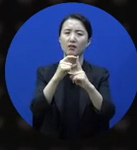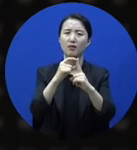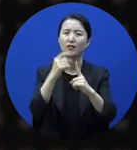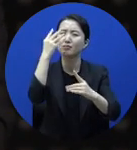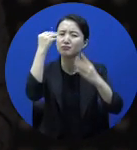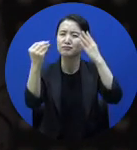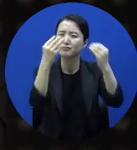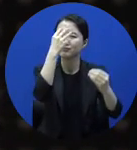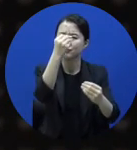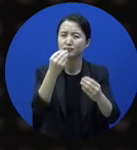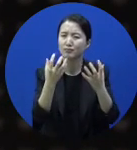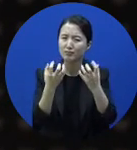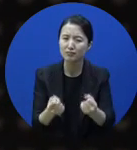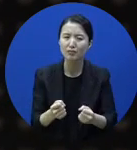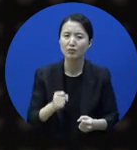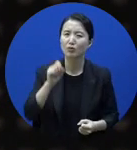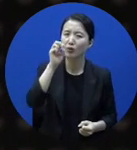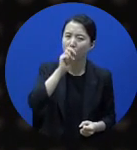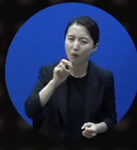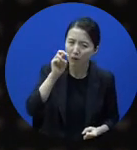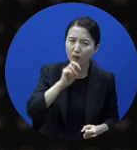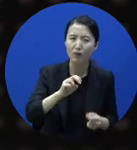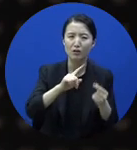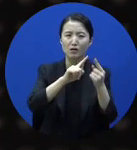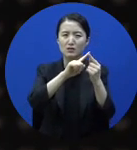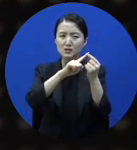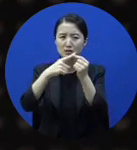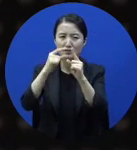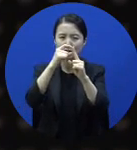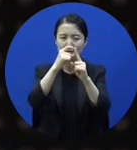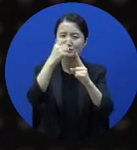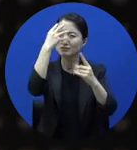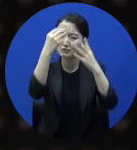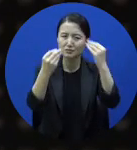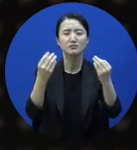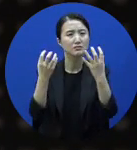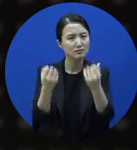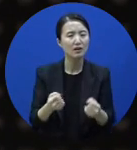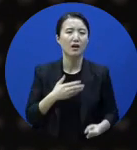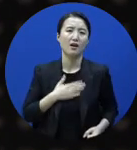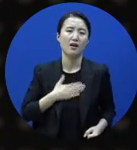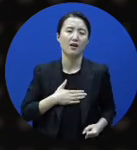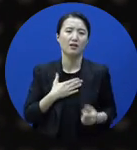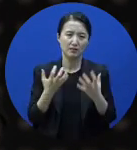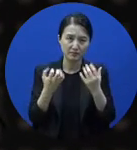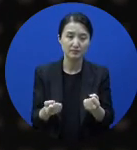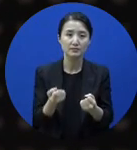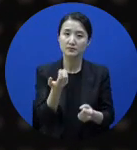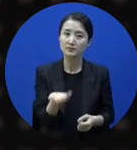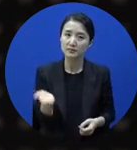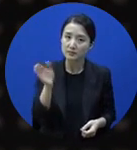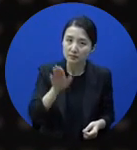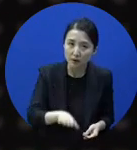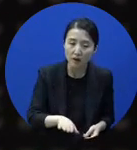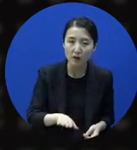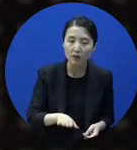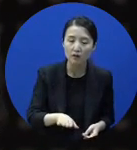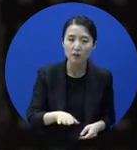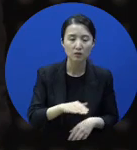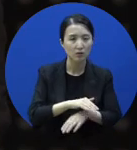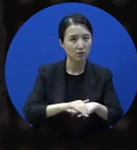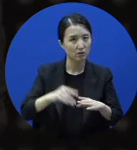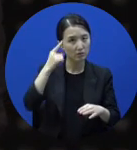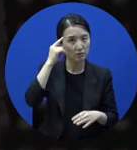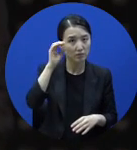나와 있냐면 기존에 있는 이런 1단계, 2단계, 3단계의 삶 자체는 이제는 끝났으니까 3.5나